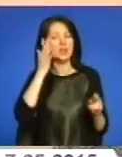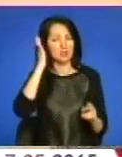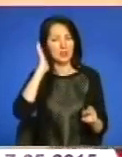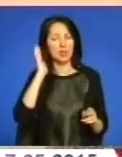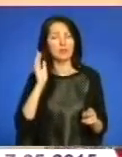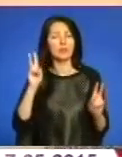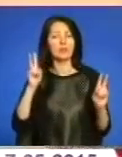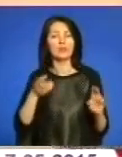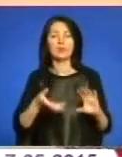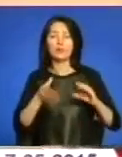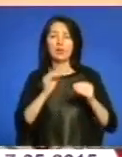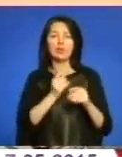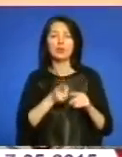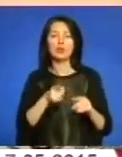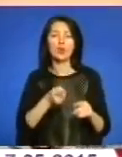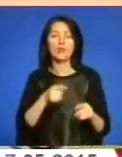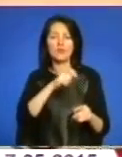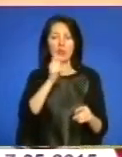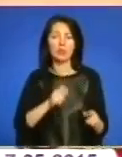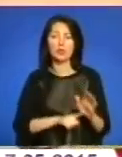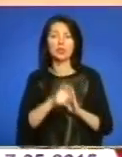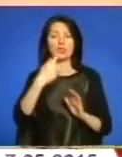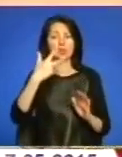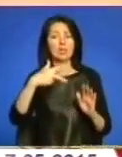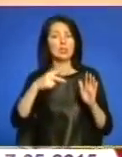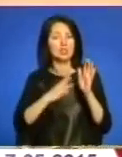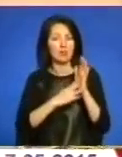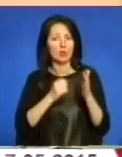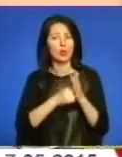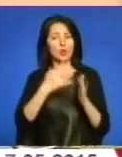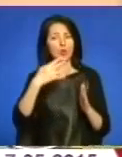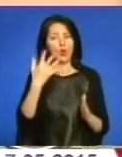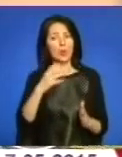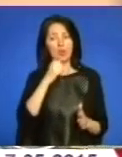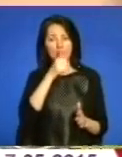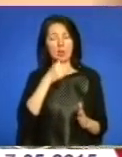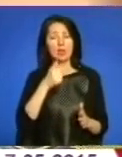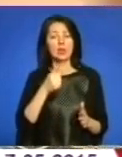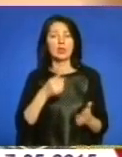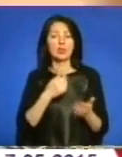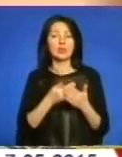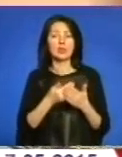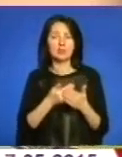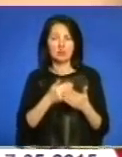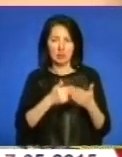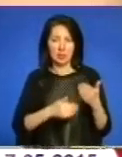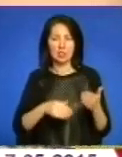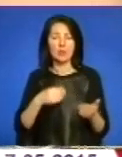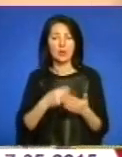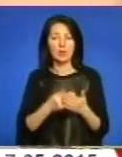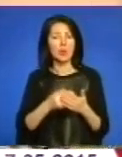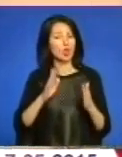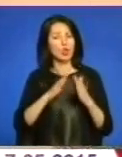війни, починаючи з 39 по 45 рік, за попередніми статистичними даними, додому